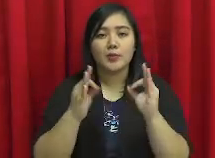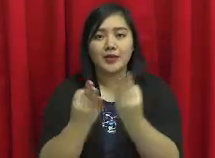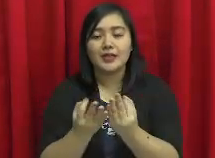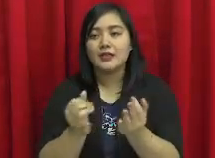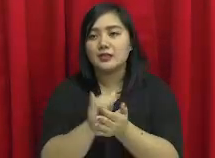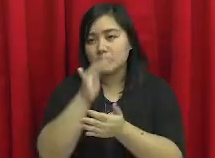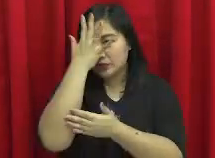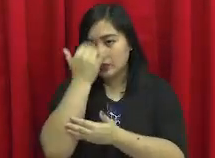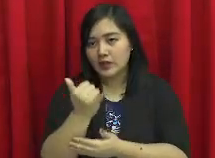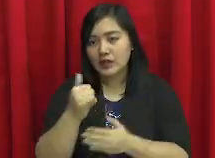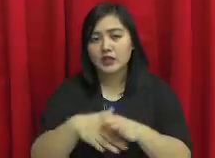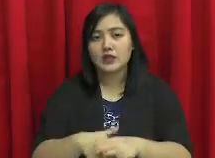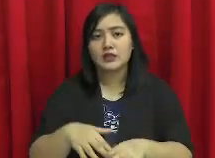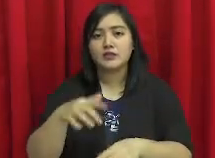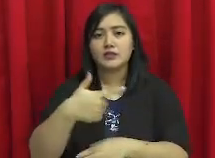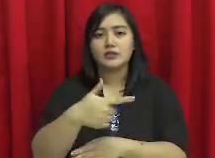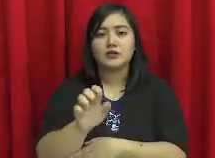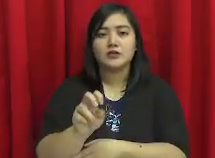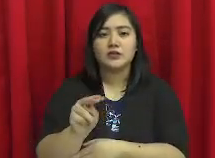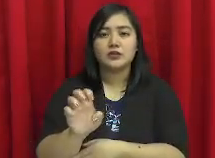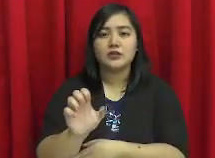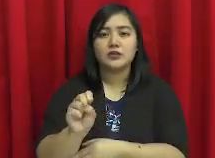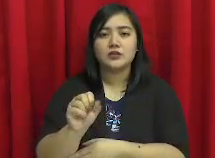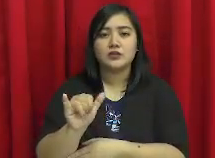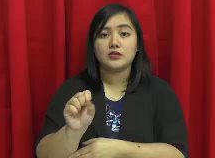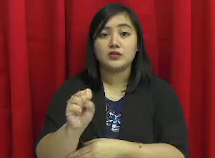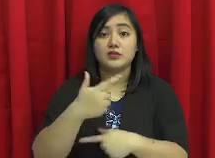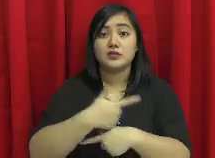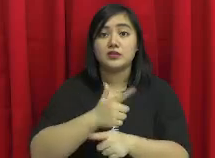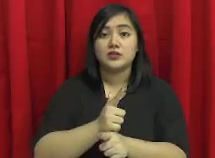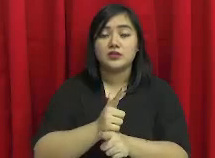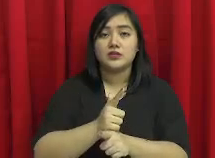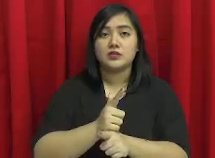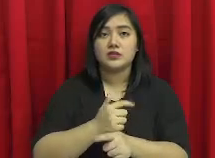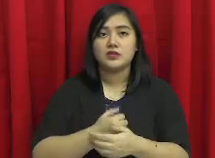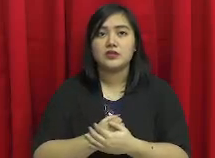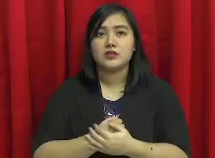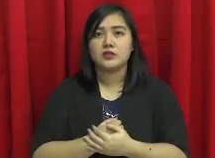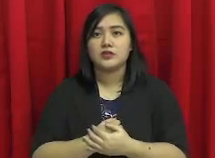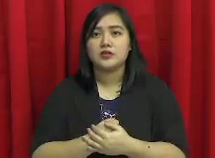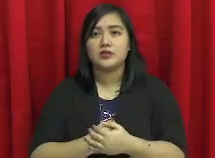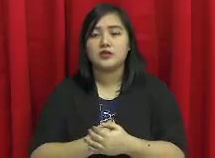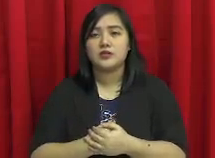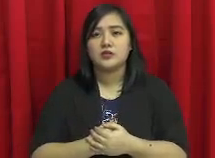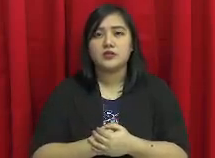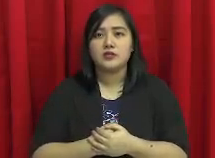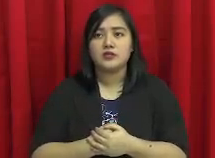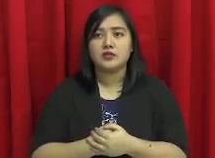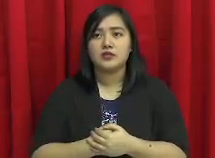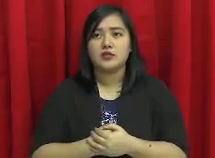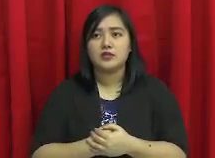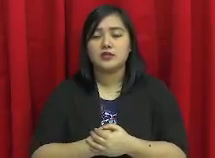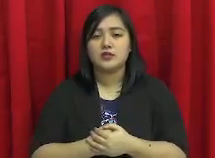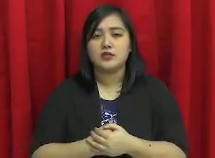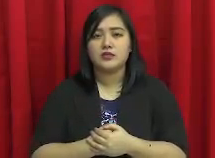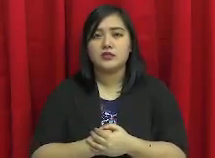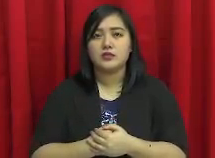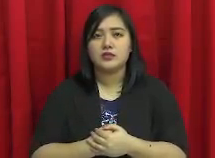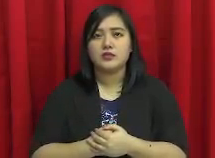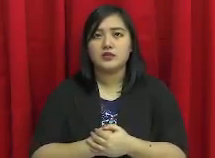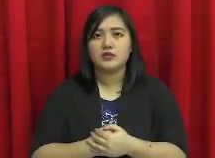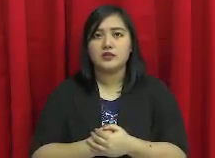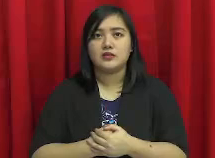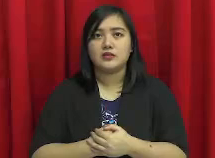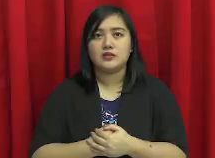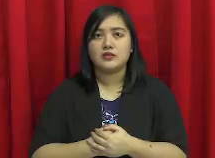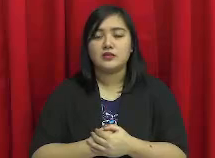pwedeng mamuna-una yung ibang ano. Wala namang pumasama doon. Pero kung babasihan lang po natin, dito sa Book of Genesis,